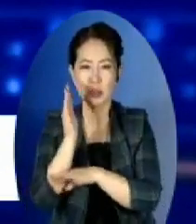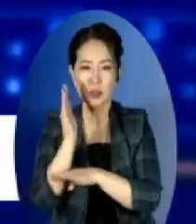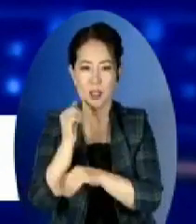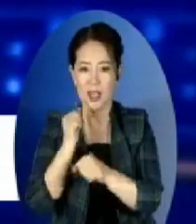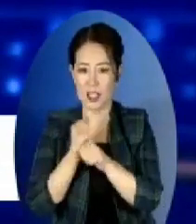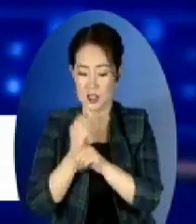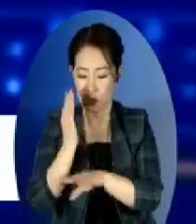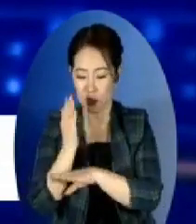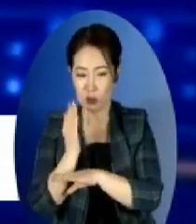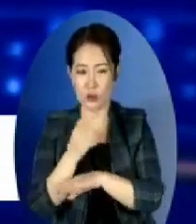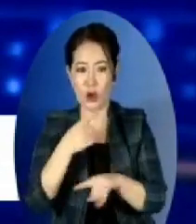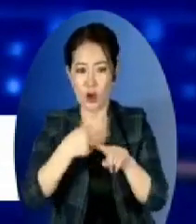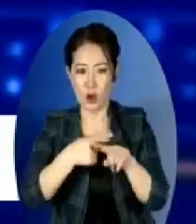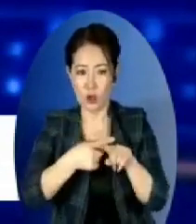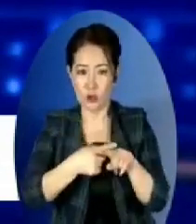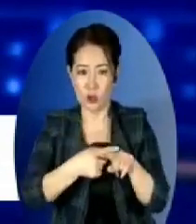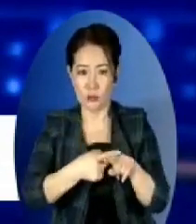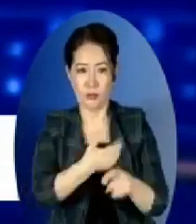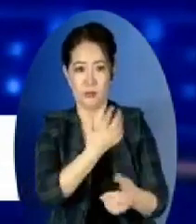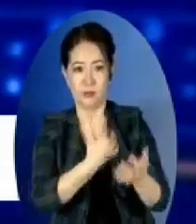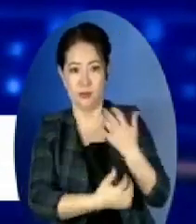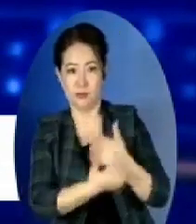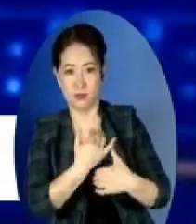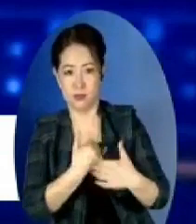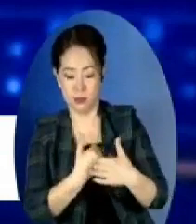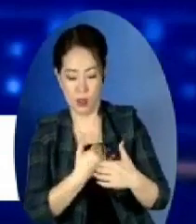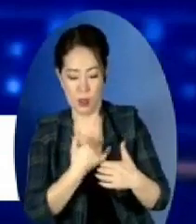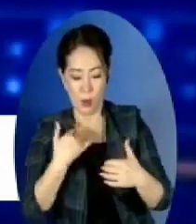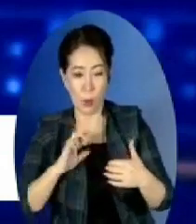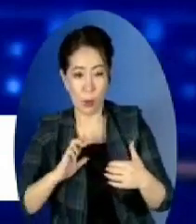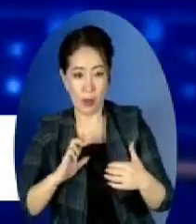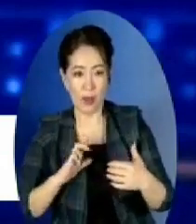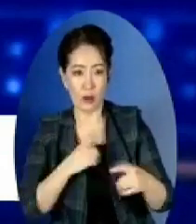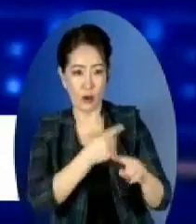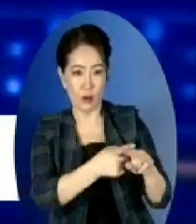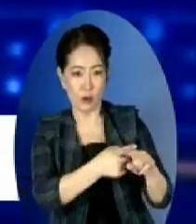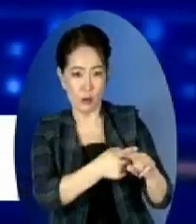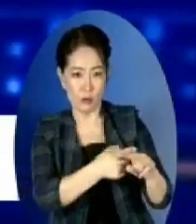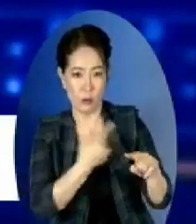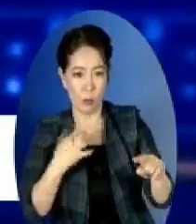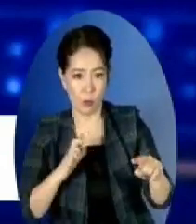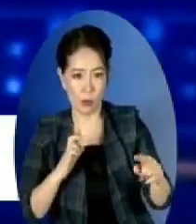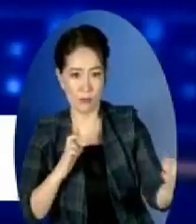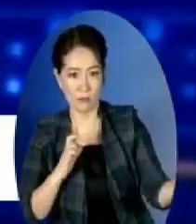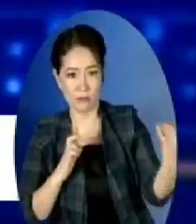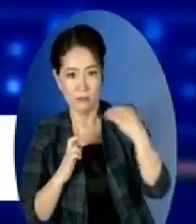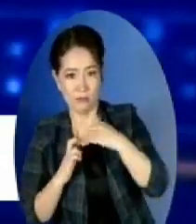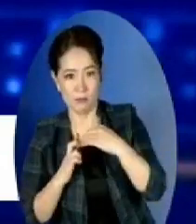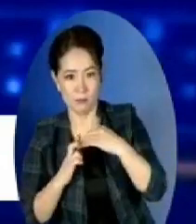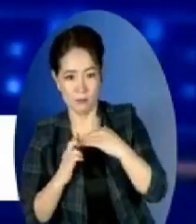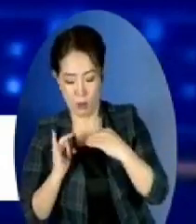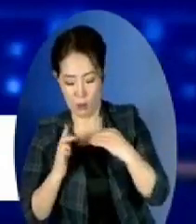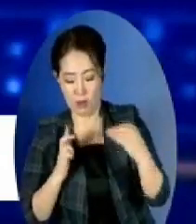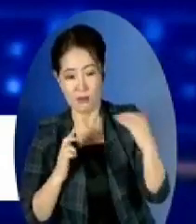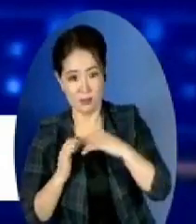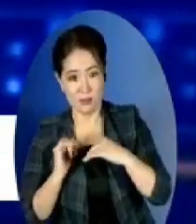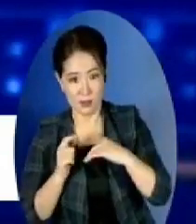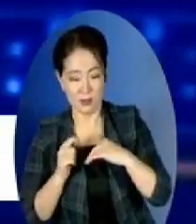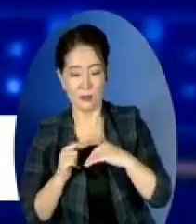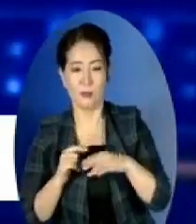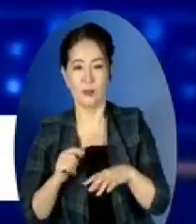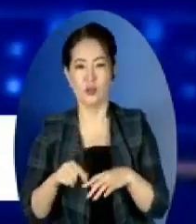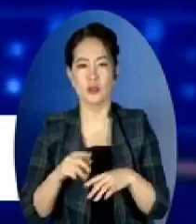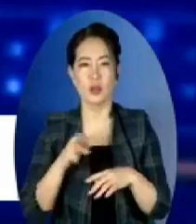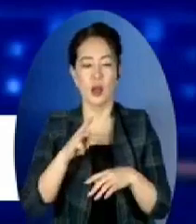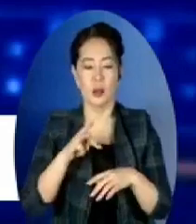өдрүүд бол хөдөө орнотхоос нийслэх өдрөөр орж ирж байгаа хөдөлгөөн ачаал бол маш их байгаа. Энэ дээр ихэвчлэн одоо иргэд маань яг одоо мал